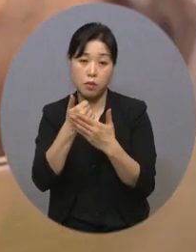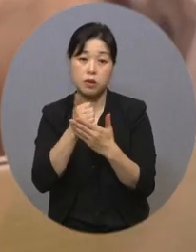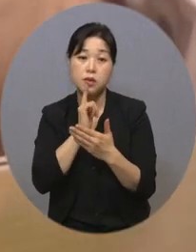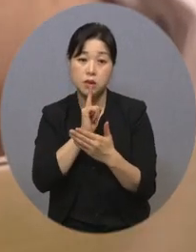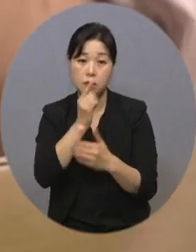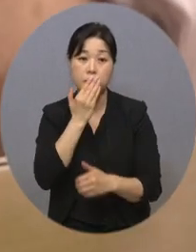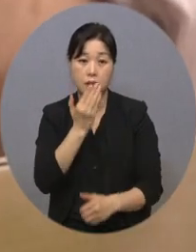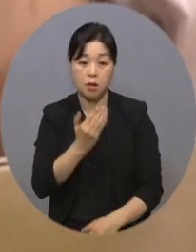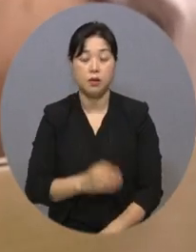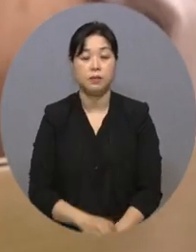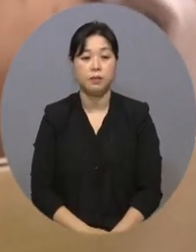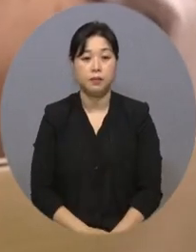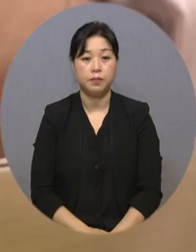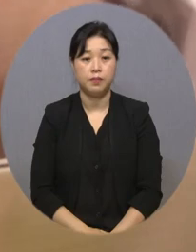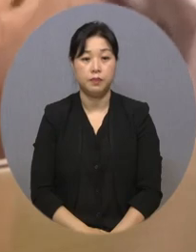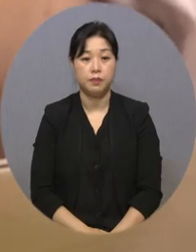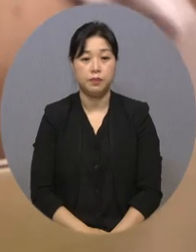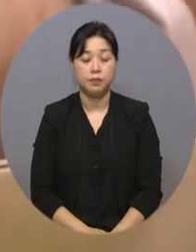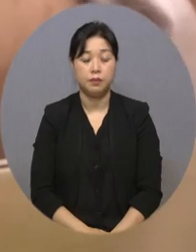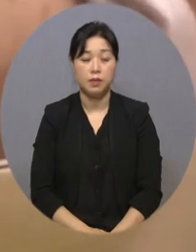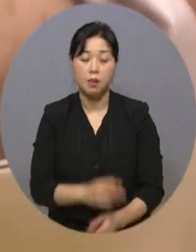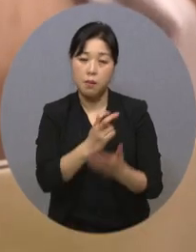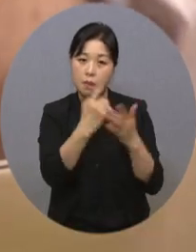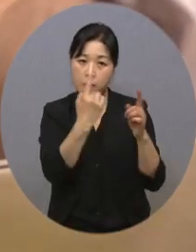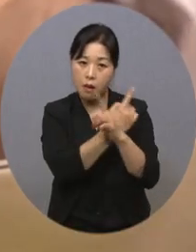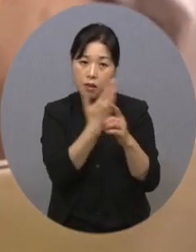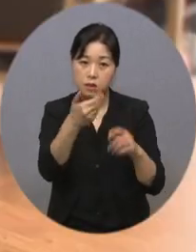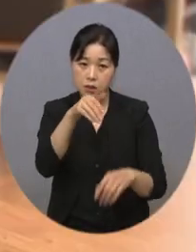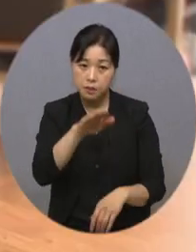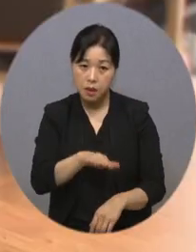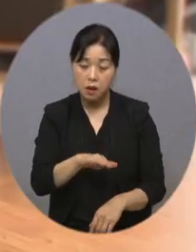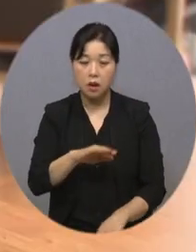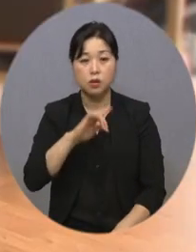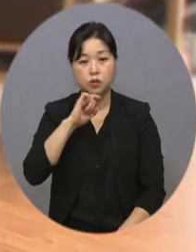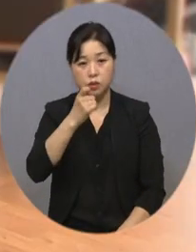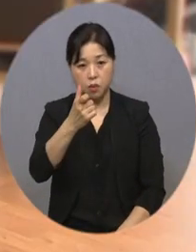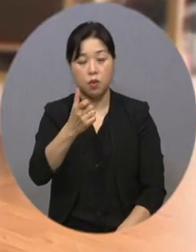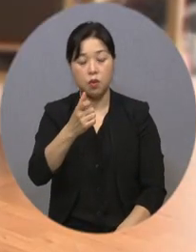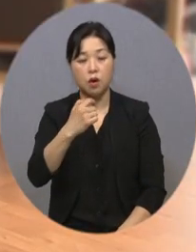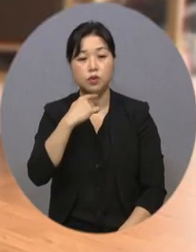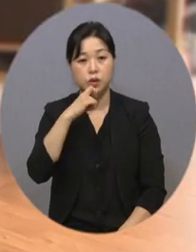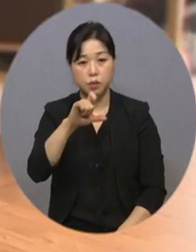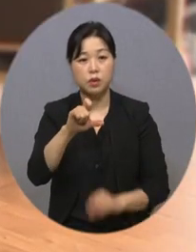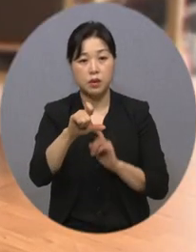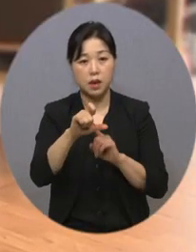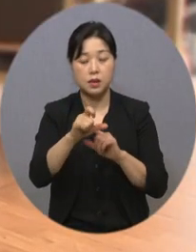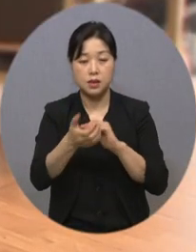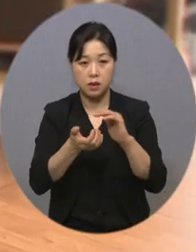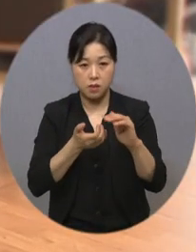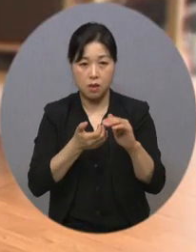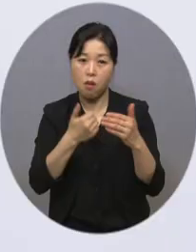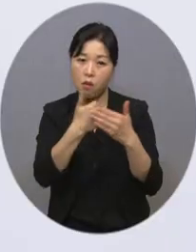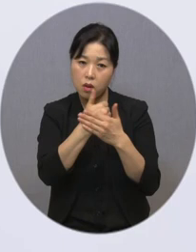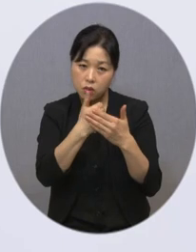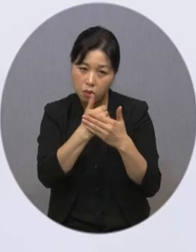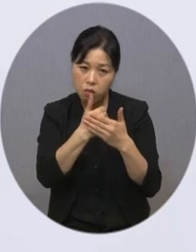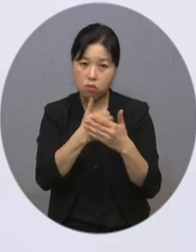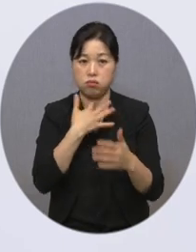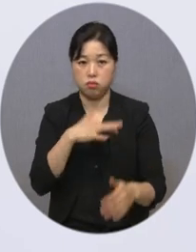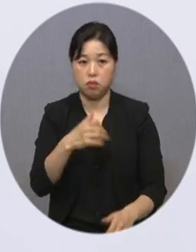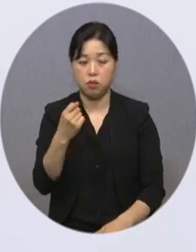됐습니다 이러한 변화에도 불구하고 65세 이선혜 활동 지원 서비스를 받지 않았거나